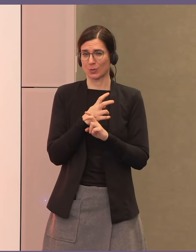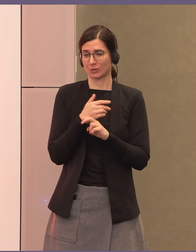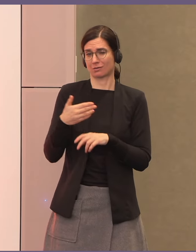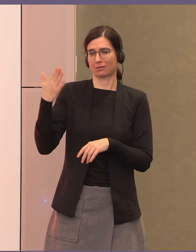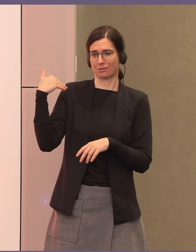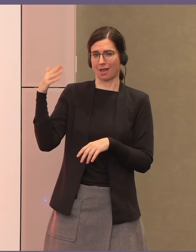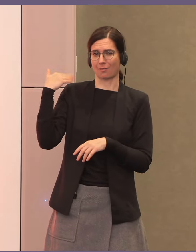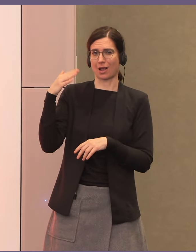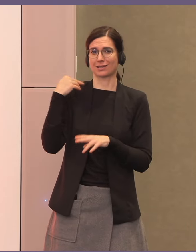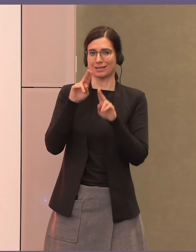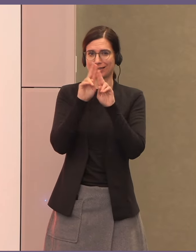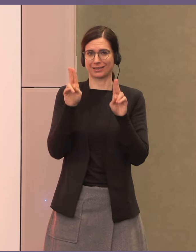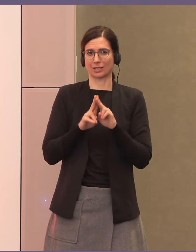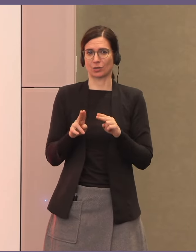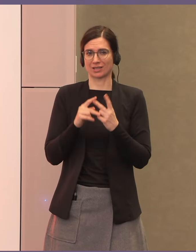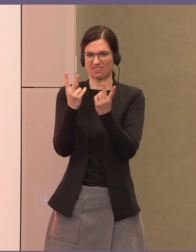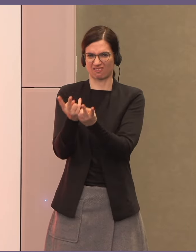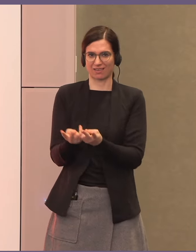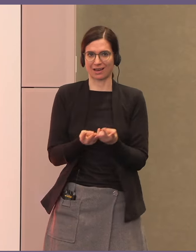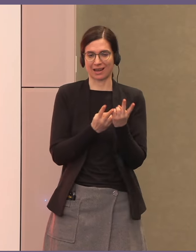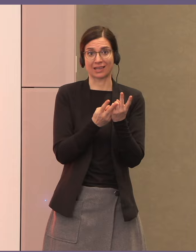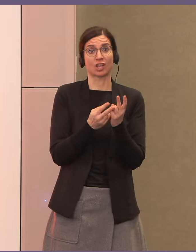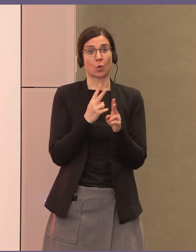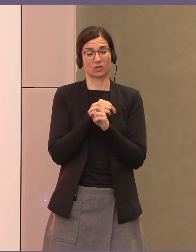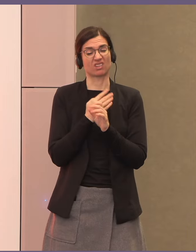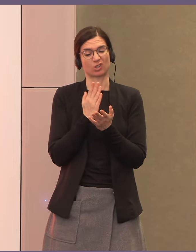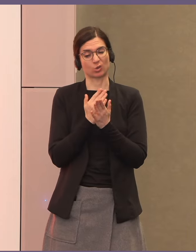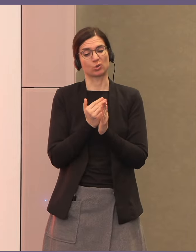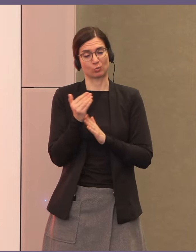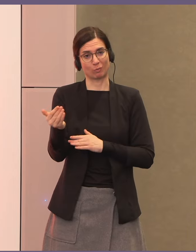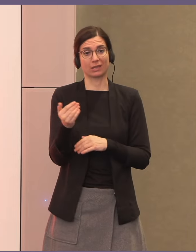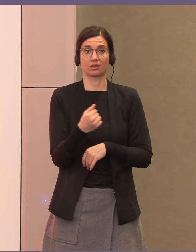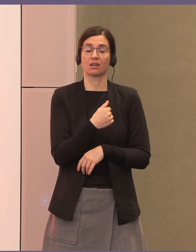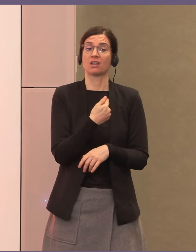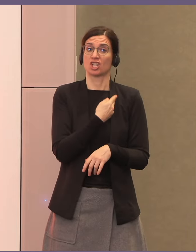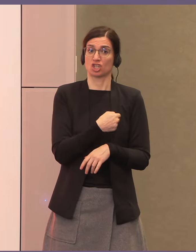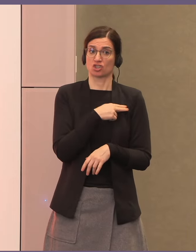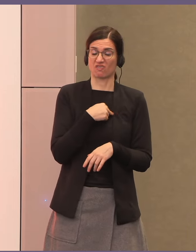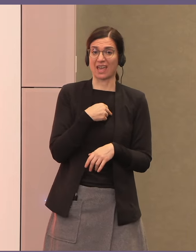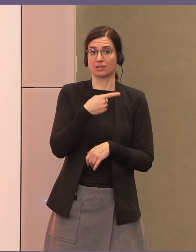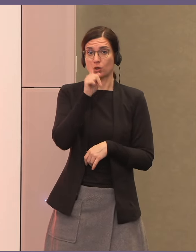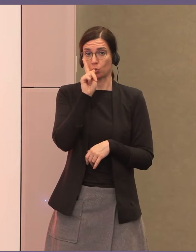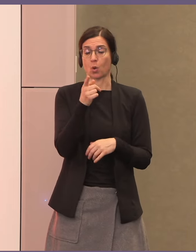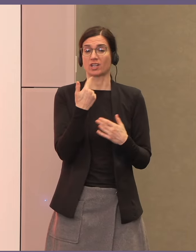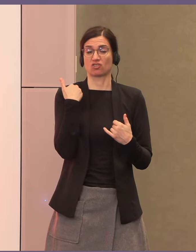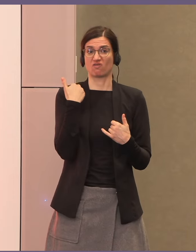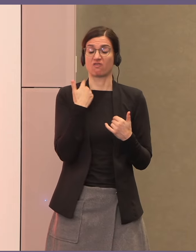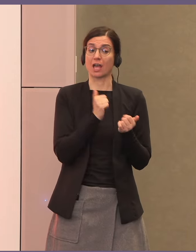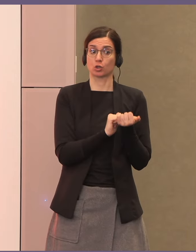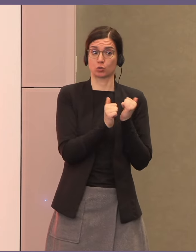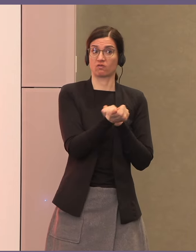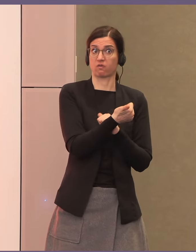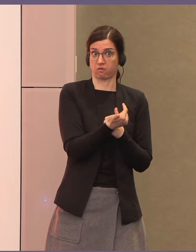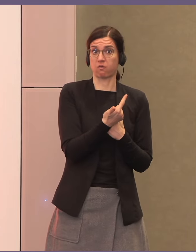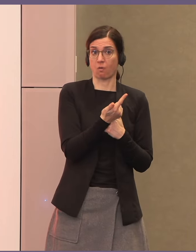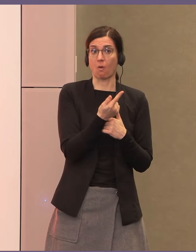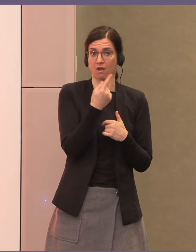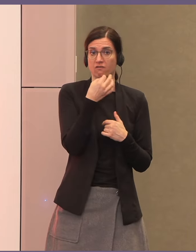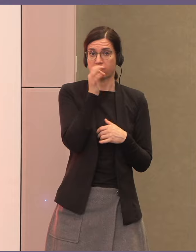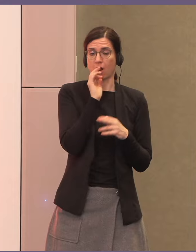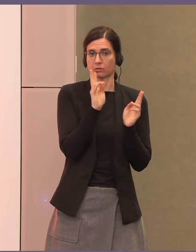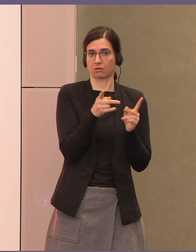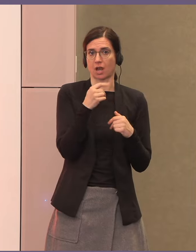war damals im internationalen Vergleich spät dran, die Schweiz oder das Deutsche Reich waren weiter. Nun, und um diesen